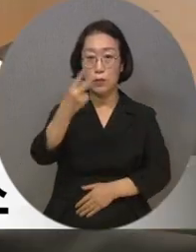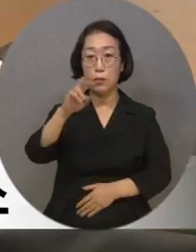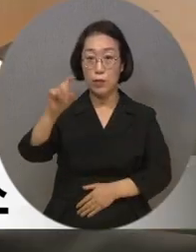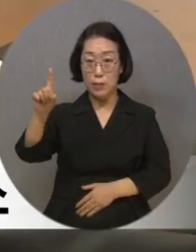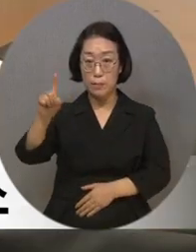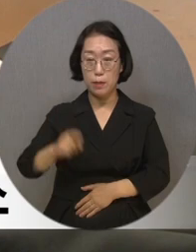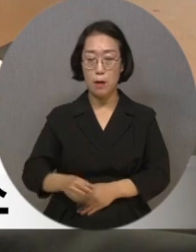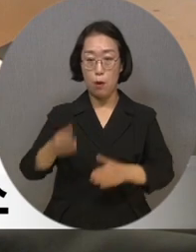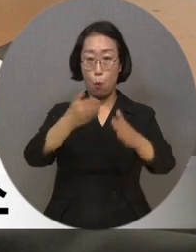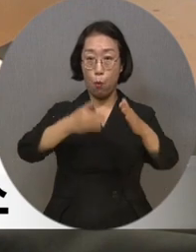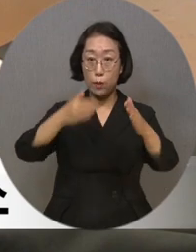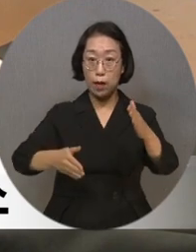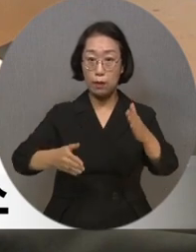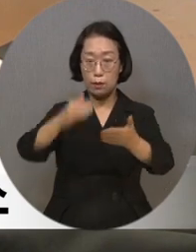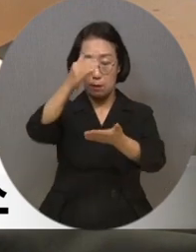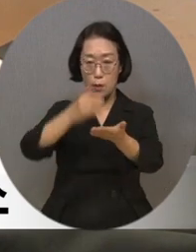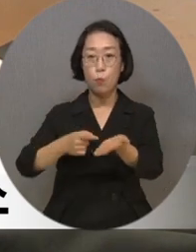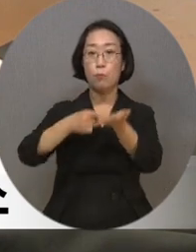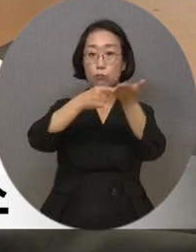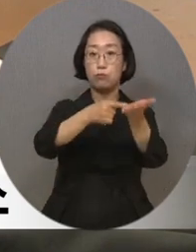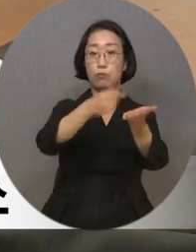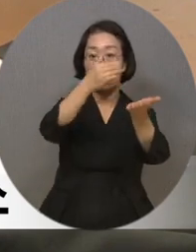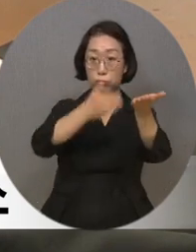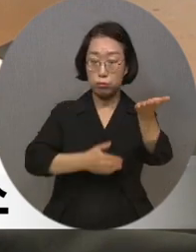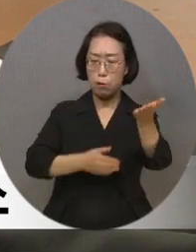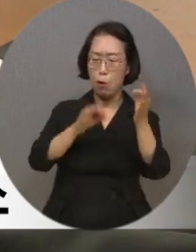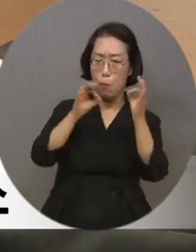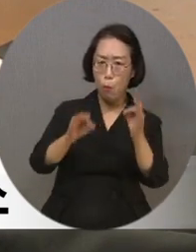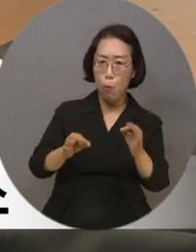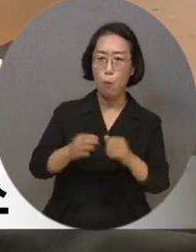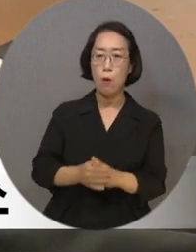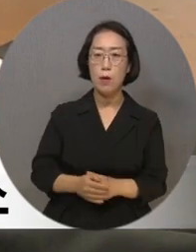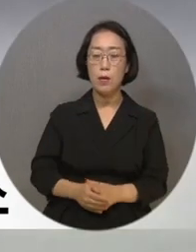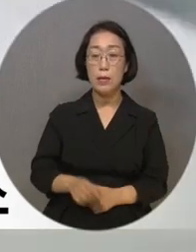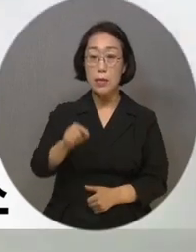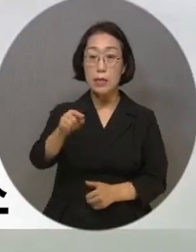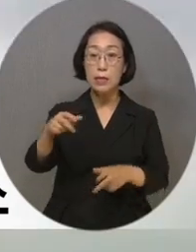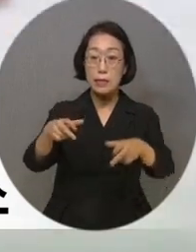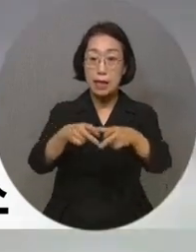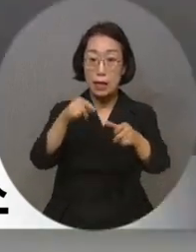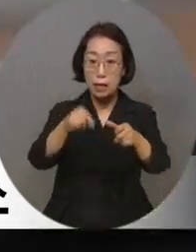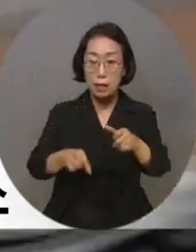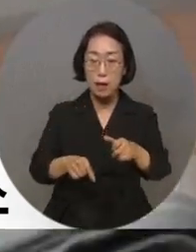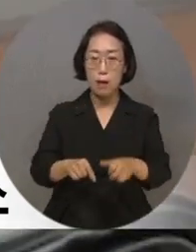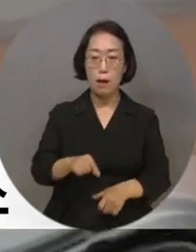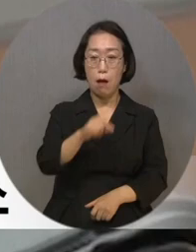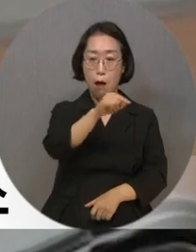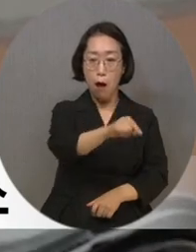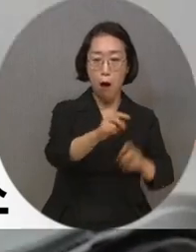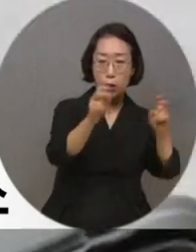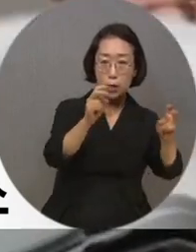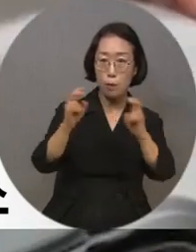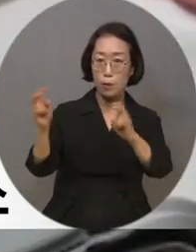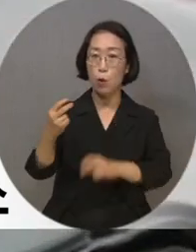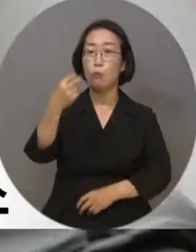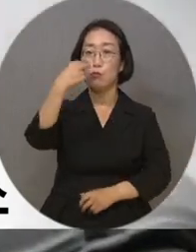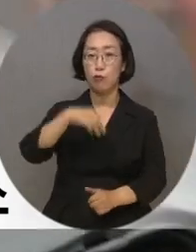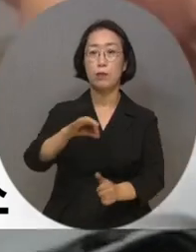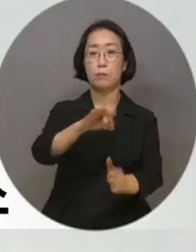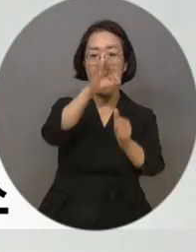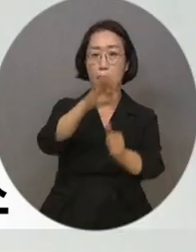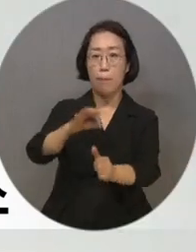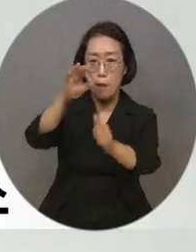부담금을 공단에 신고한 바 있습니다. 공단은 B씨가 C회사에 이중으로 고용되어 있고 내부 지침에 따라